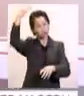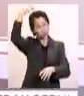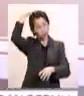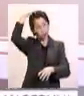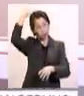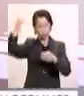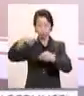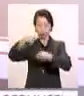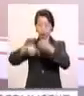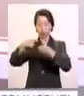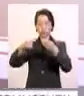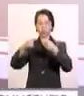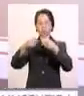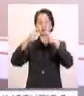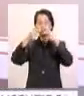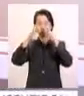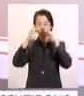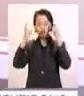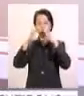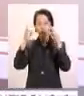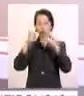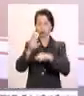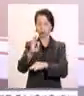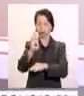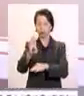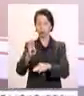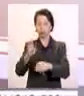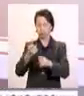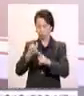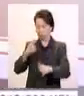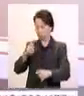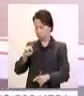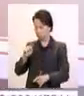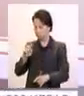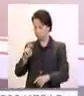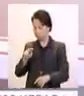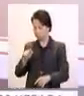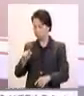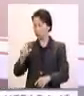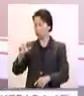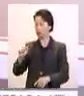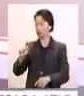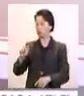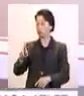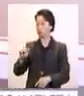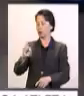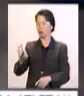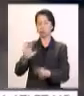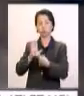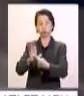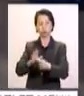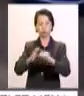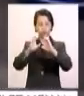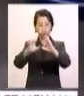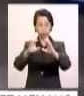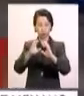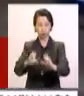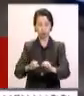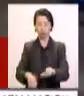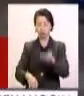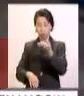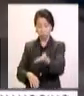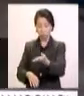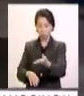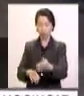tentang kucing ini. Dimuat naik di laman Facebook oleh Sang Arif Santai. Sang Arif Santai menunjukkan cara